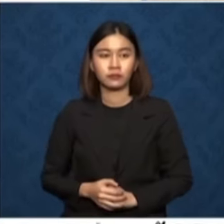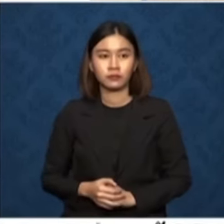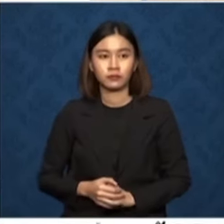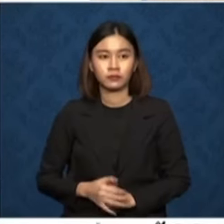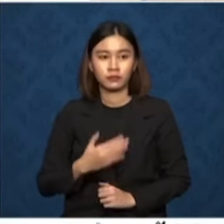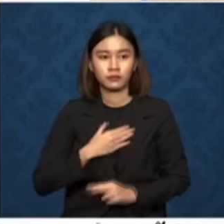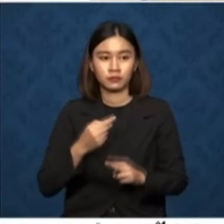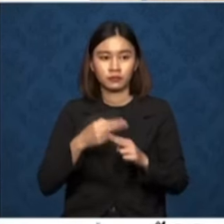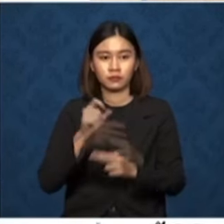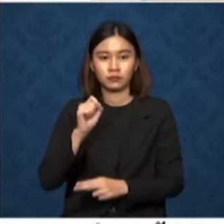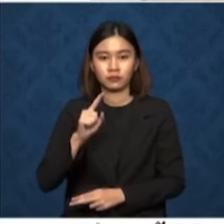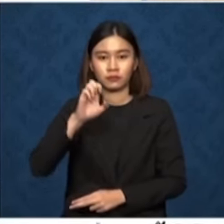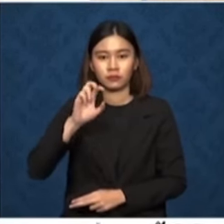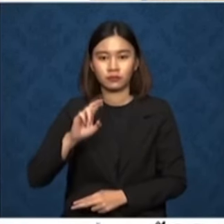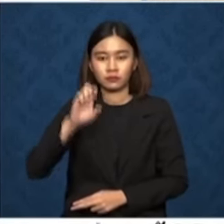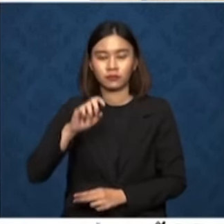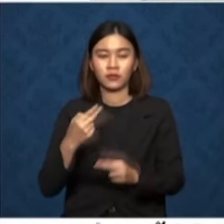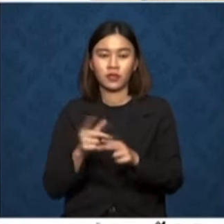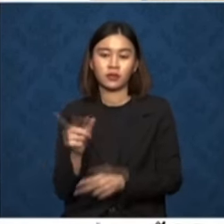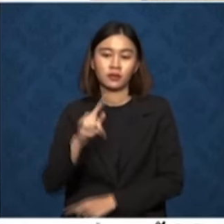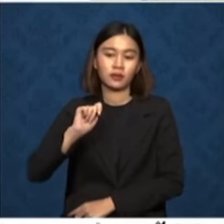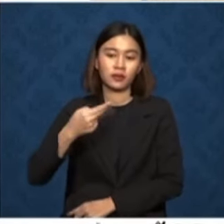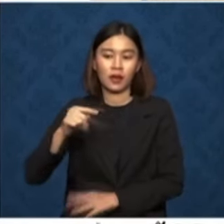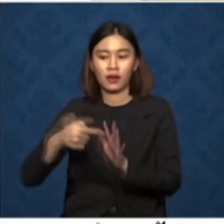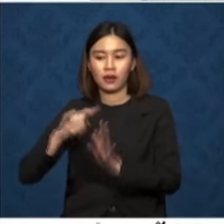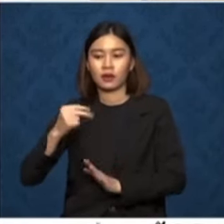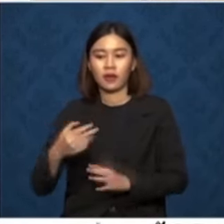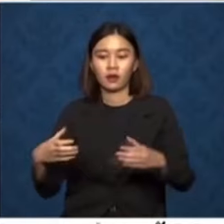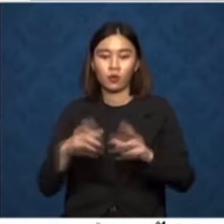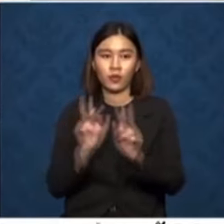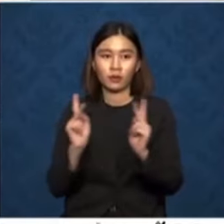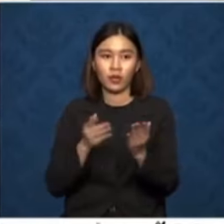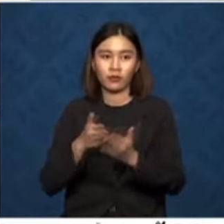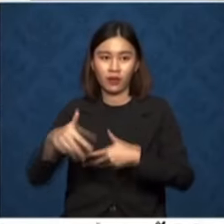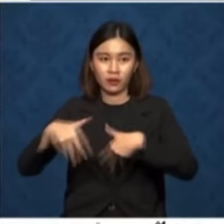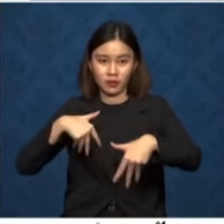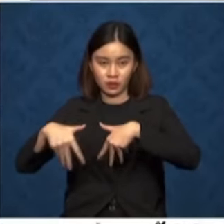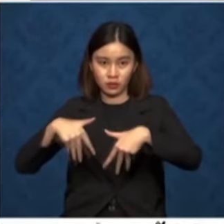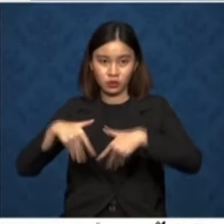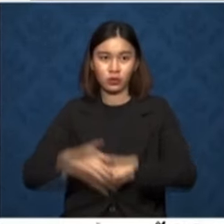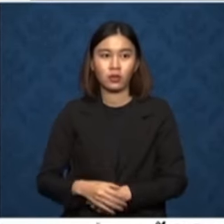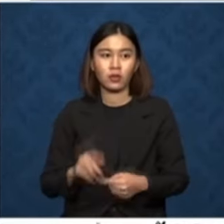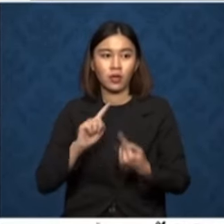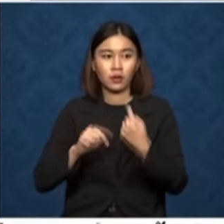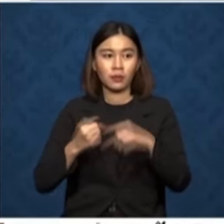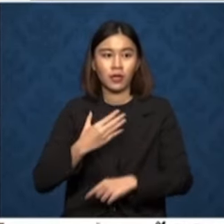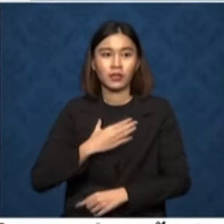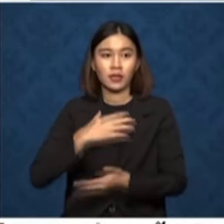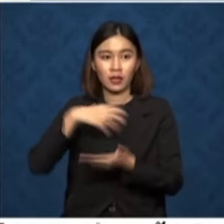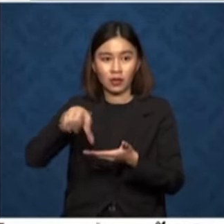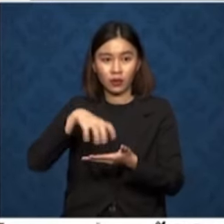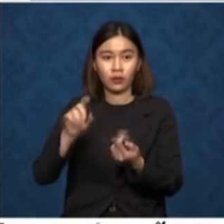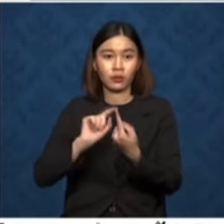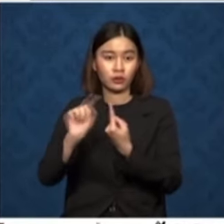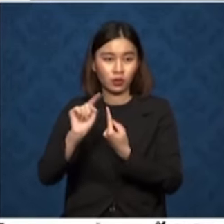สิริธาธานินพฤกค่ะธาธานะคะกรรมาธิการวิสามัญภาคประชาชนอย่างที่เพื่อนที่ฉันเรียนกล่าวอะค่ะว่